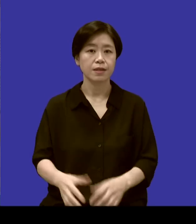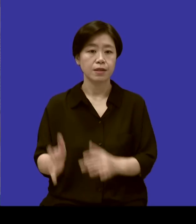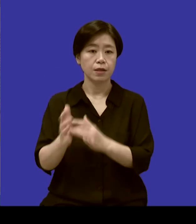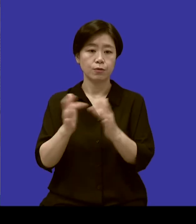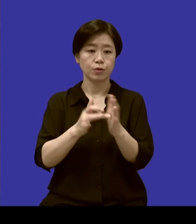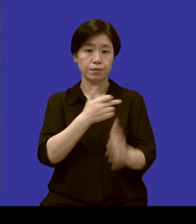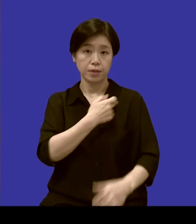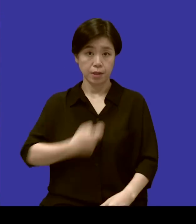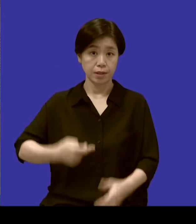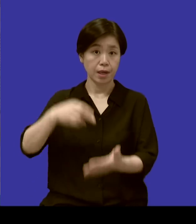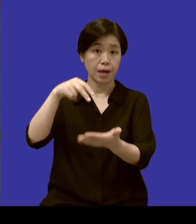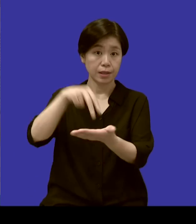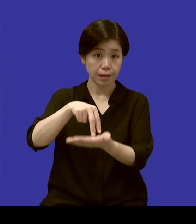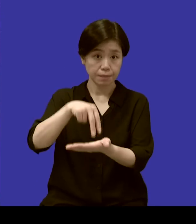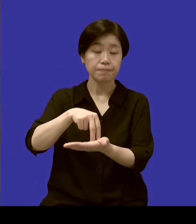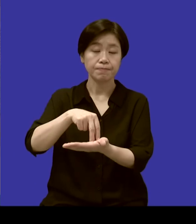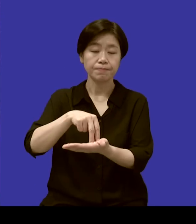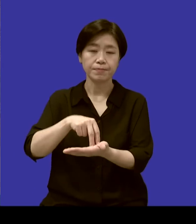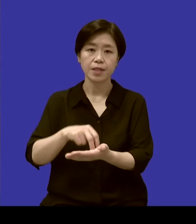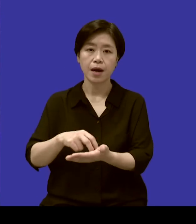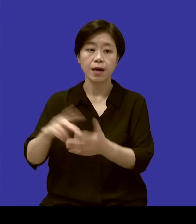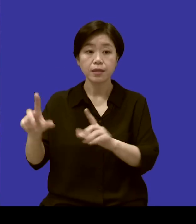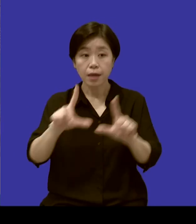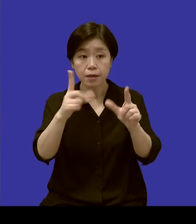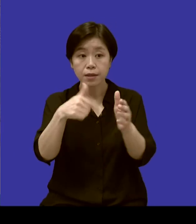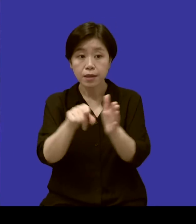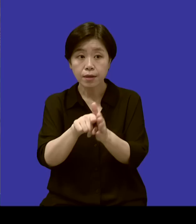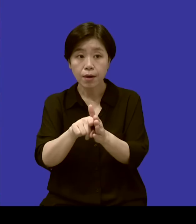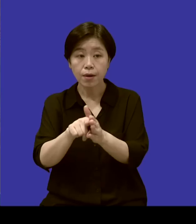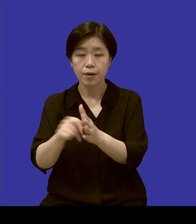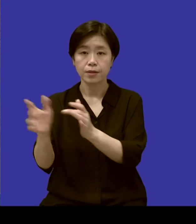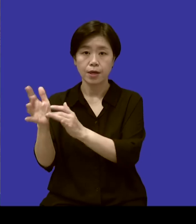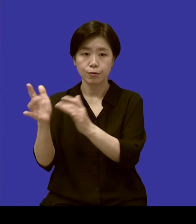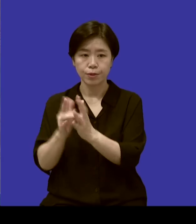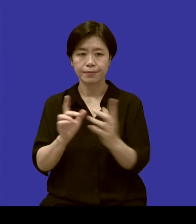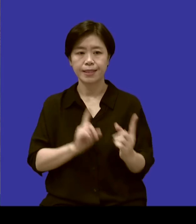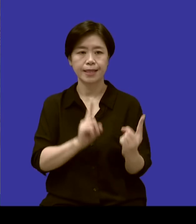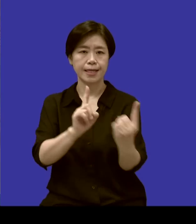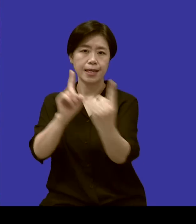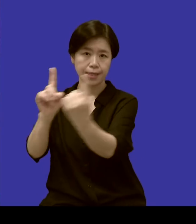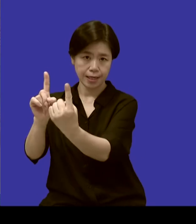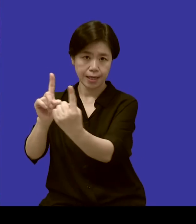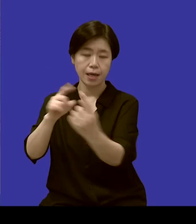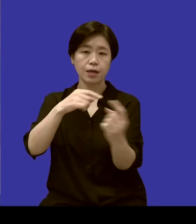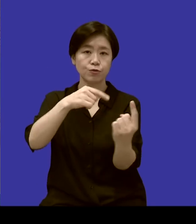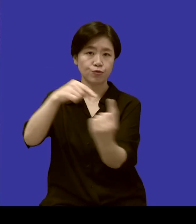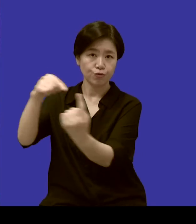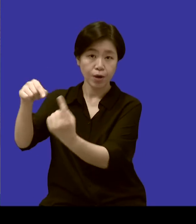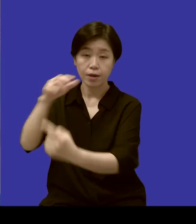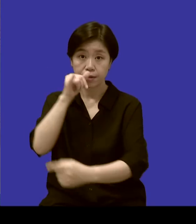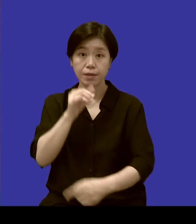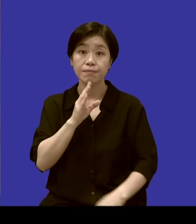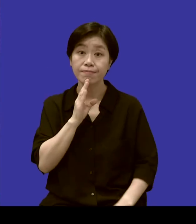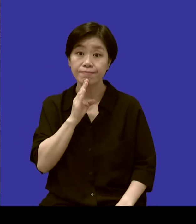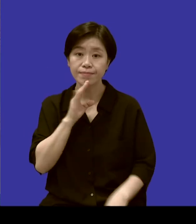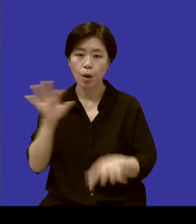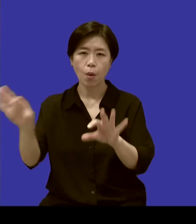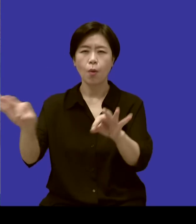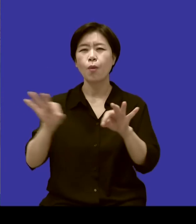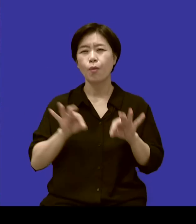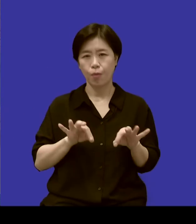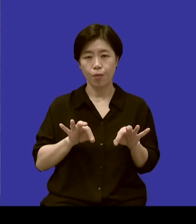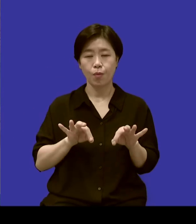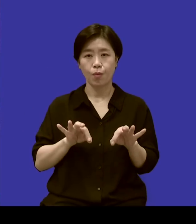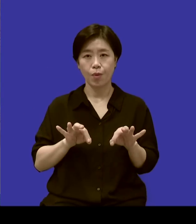위해서 훈련시키시잖아요. 예. 그래서 사명을 주시고 떠나게 하시고 그래서 하나님의 그 영적 그 나라의 계보가